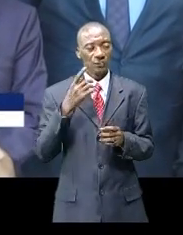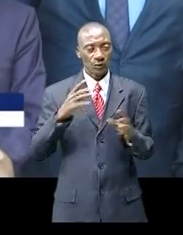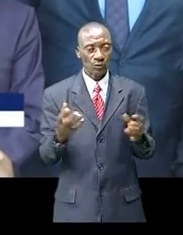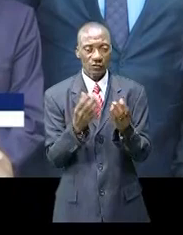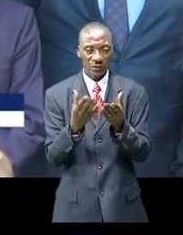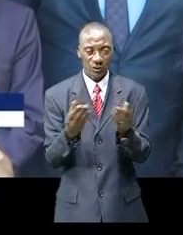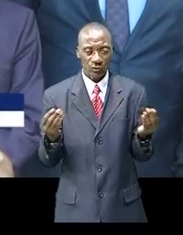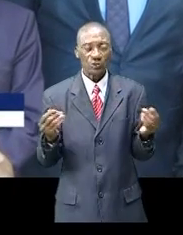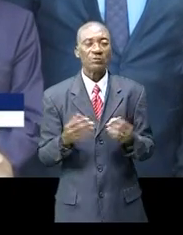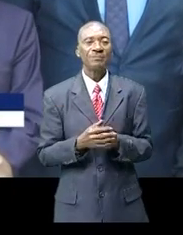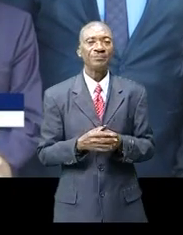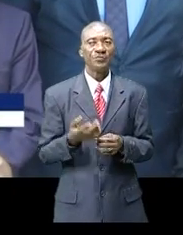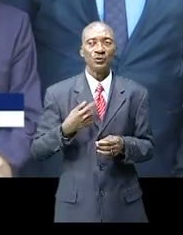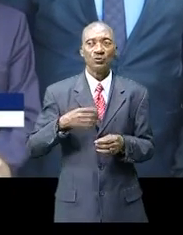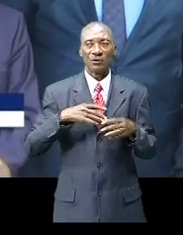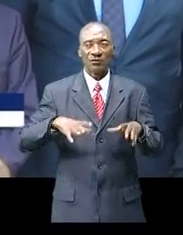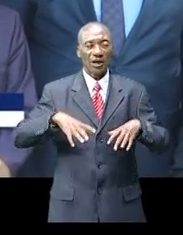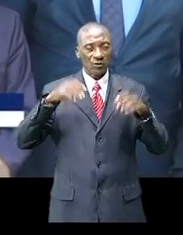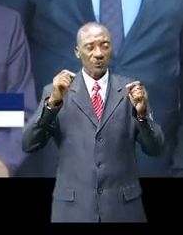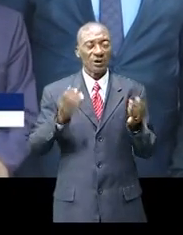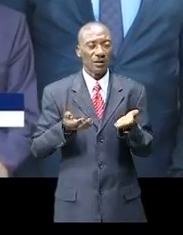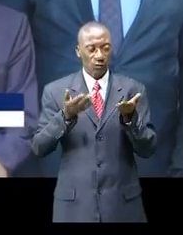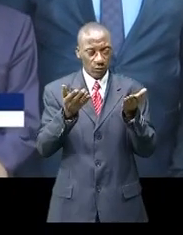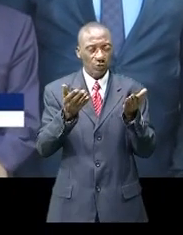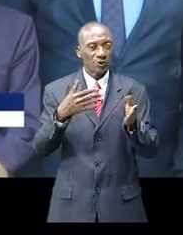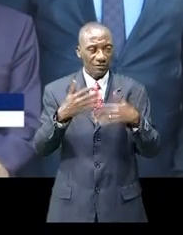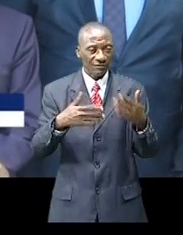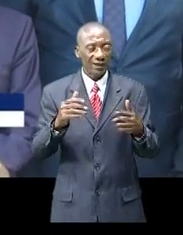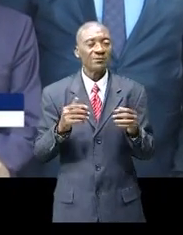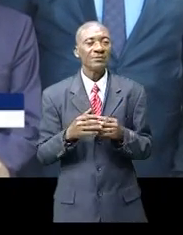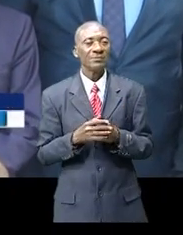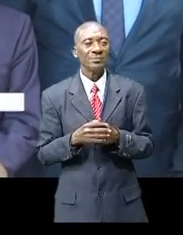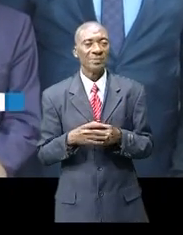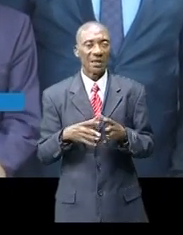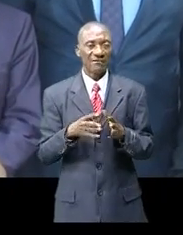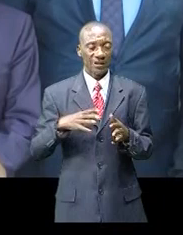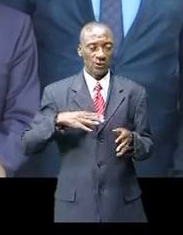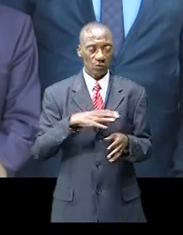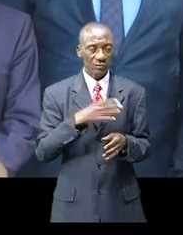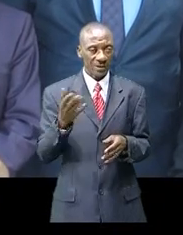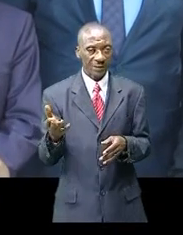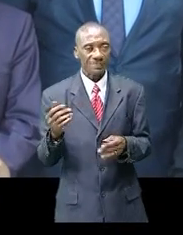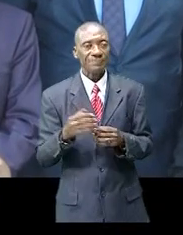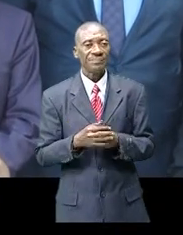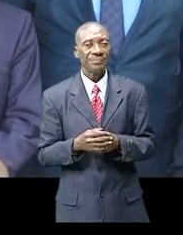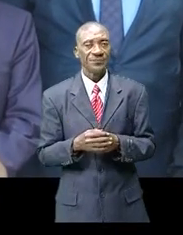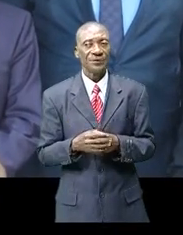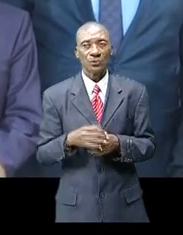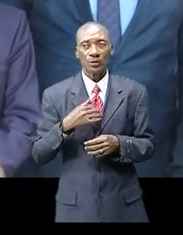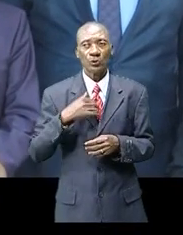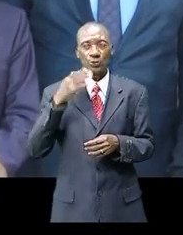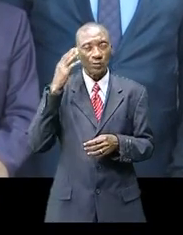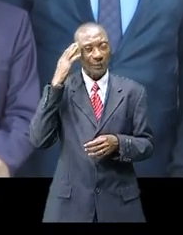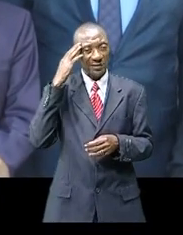nous avons adopté les propositions qui ont été formulées par le comité. Et je pense que c'est un